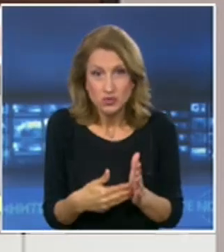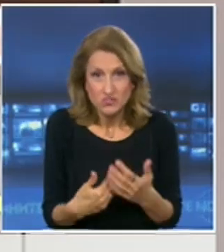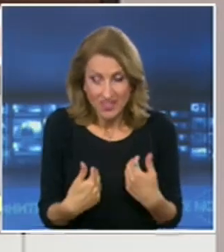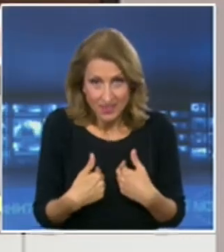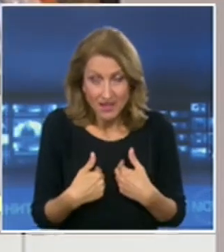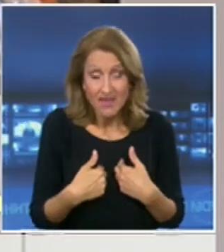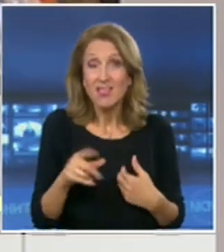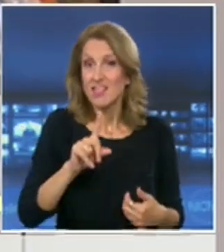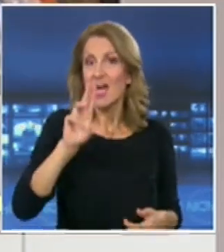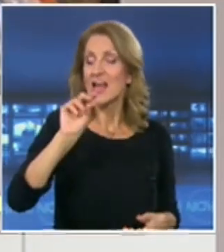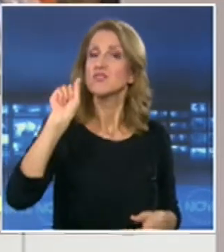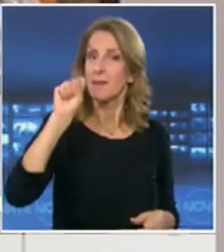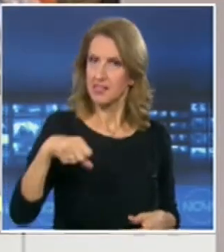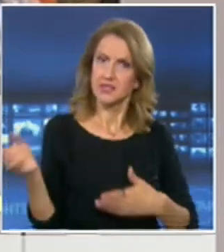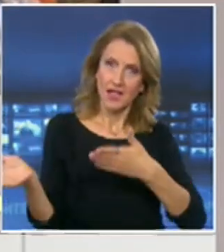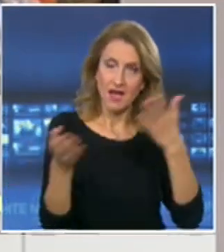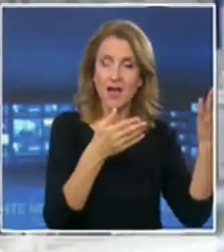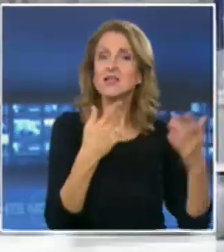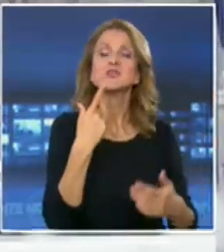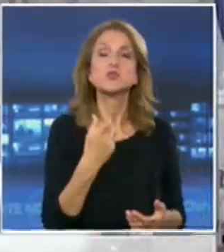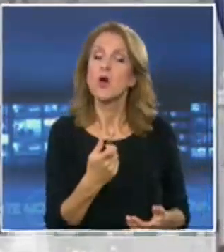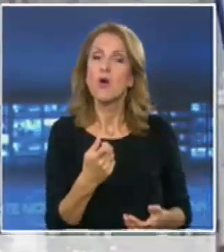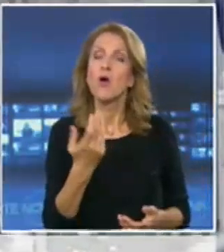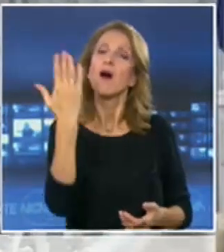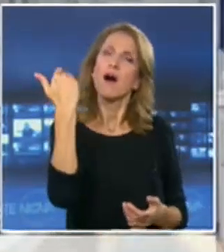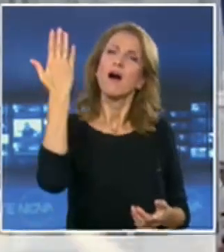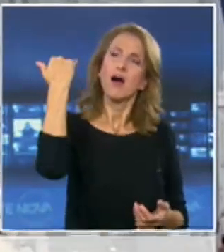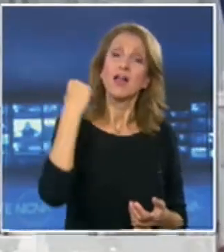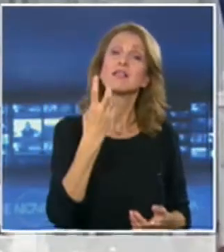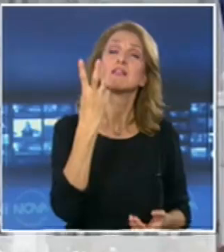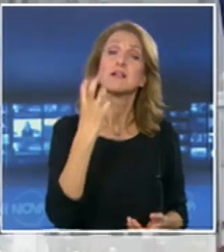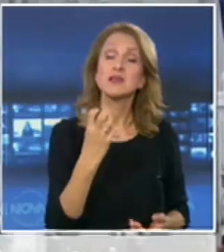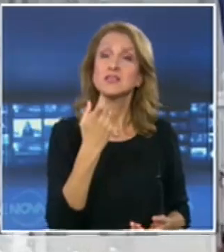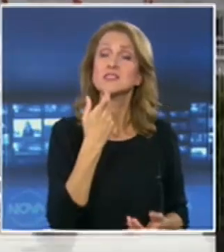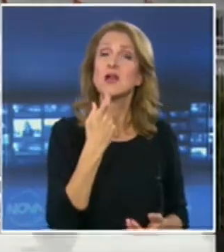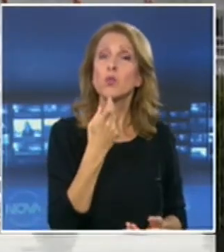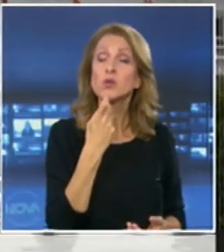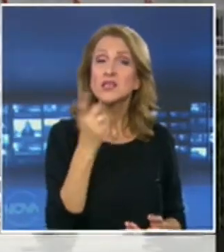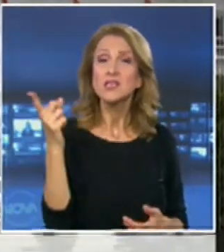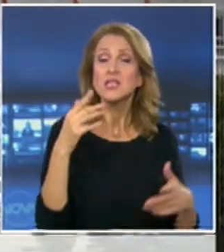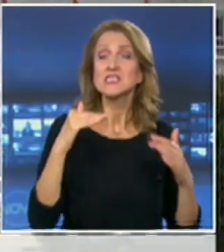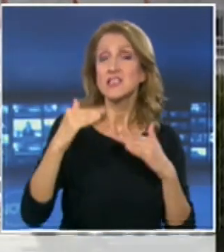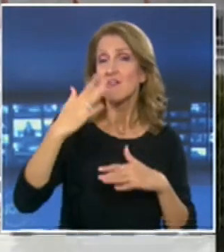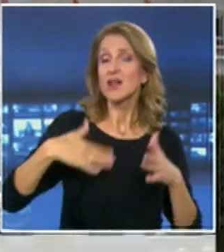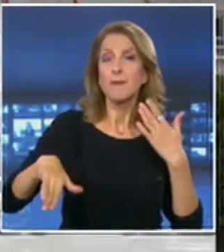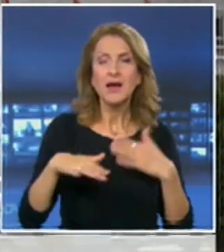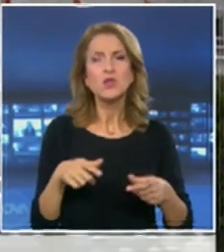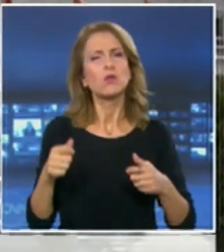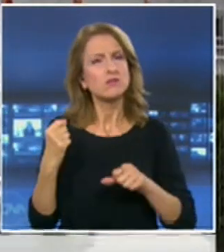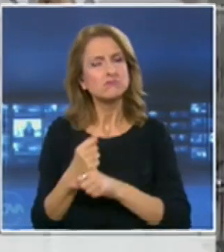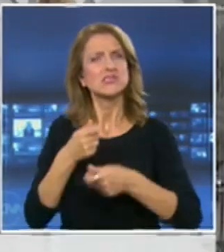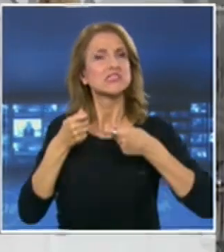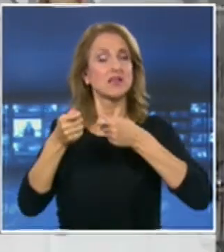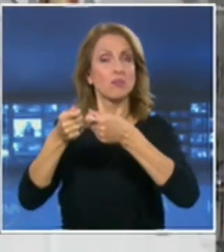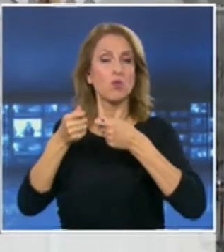да в момента, защото когато 30 години ти не само толерираш като политически елит, но стимулираш